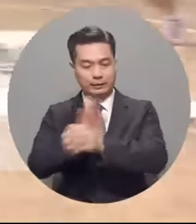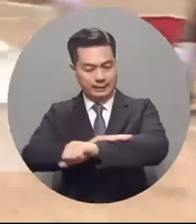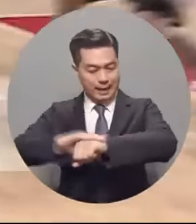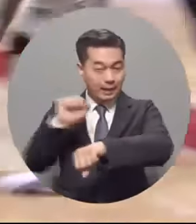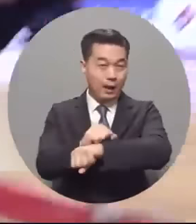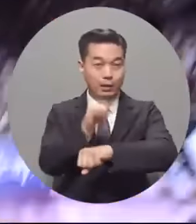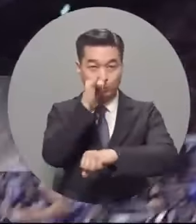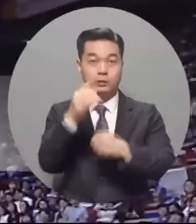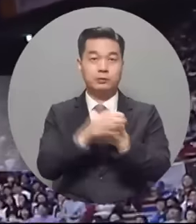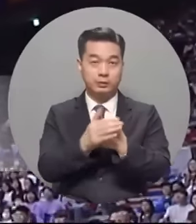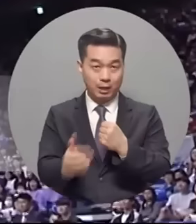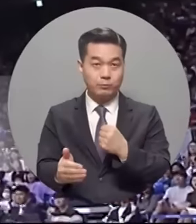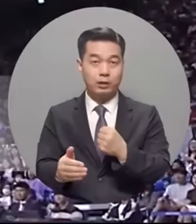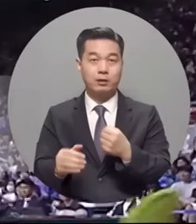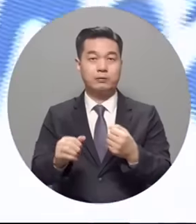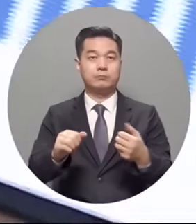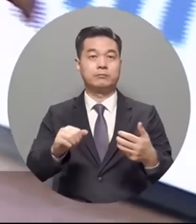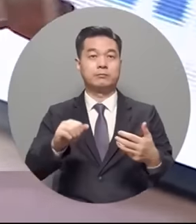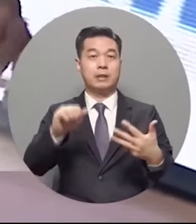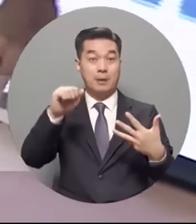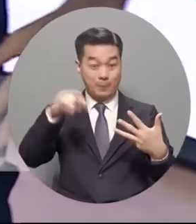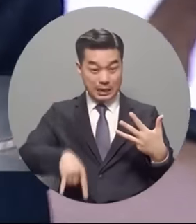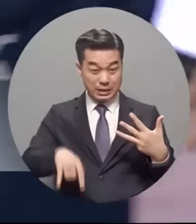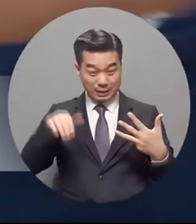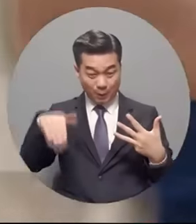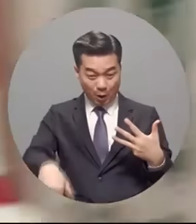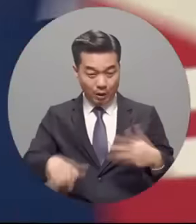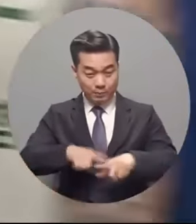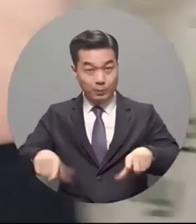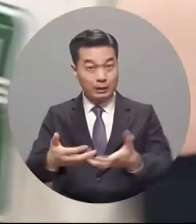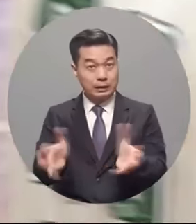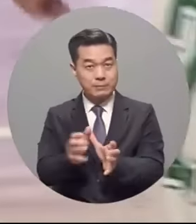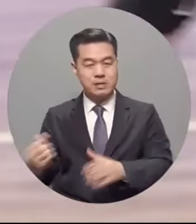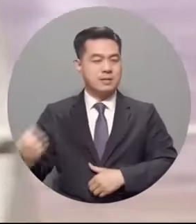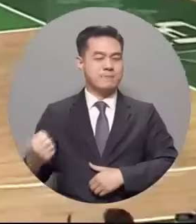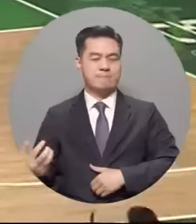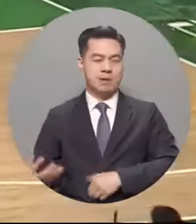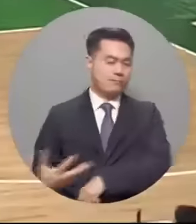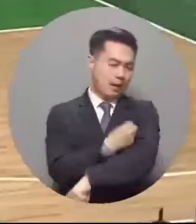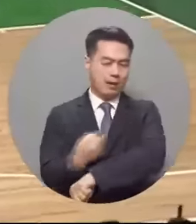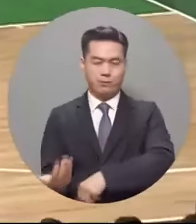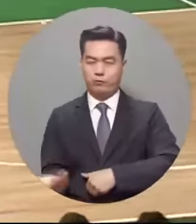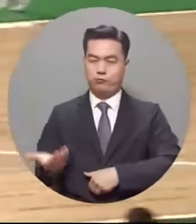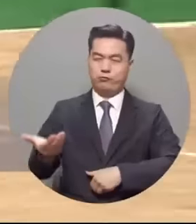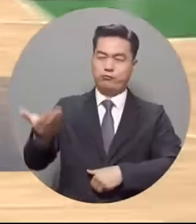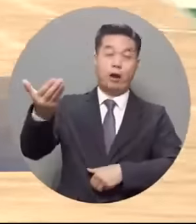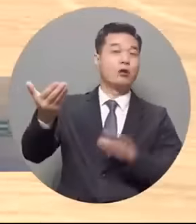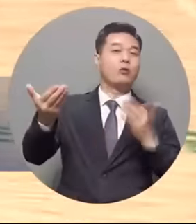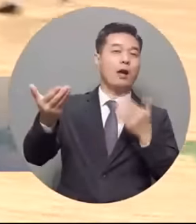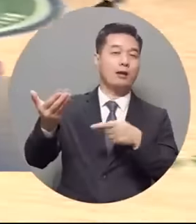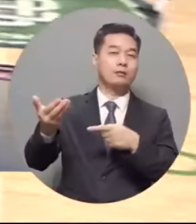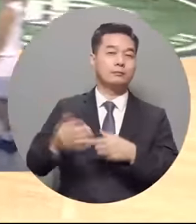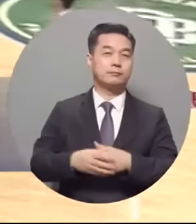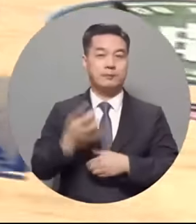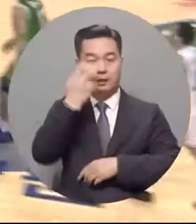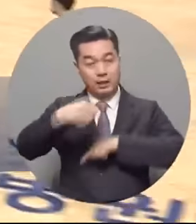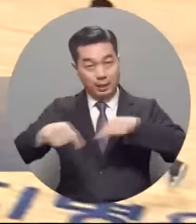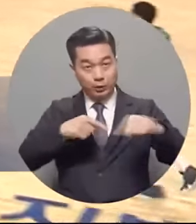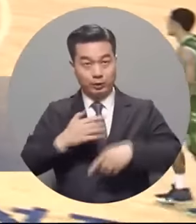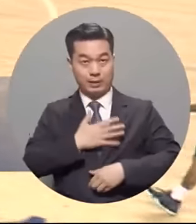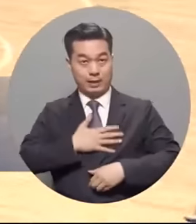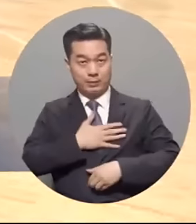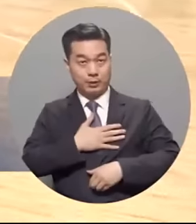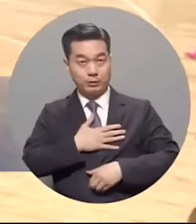맞아들어가면서 8위까지 떨어졌던 평범한 팀이 무서운 팀으로 변신했습니다. 감독님이 또 감정적으로 좀 하신 거